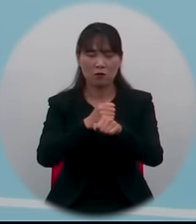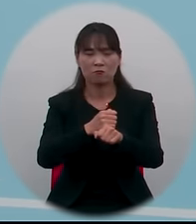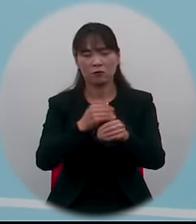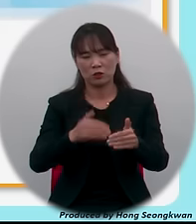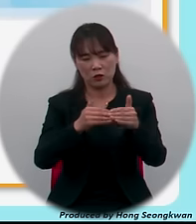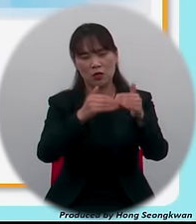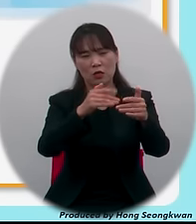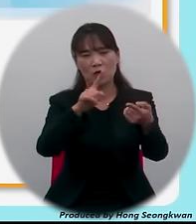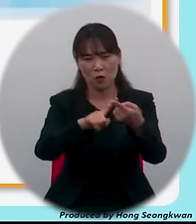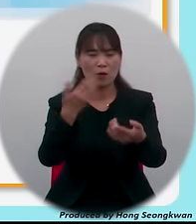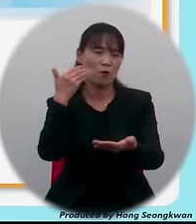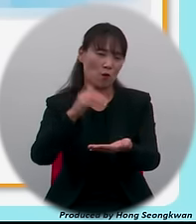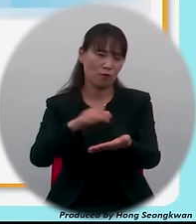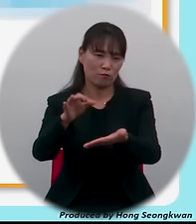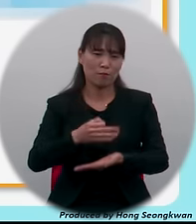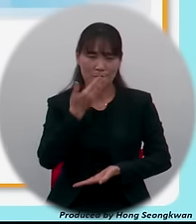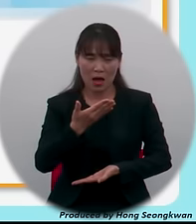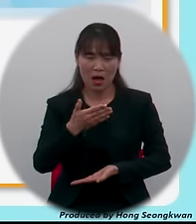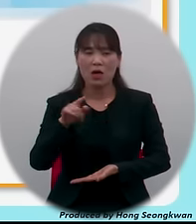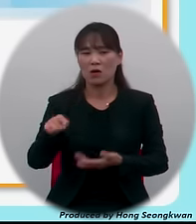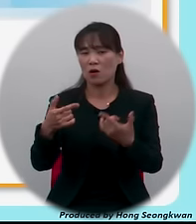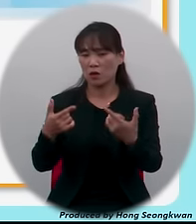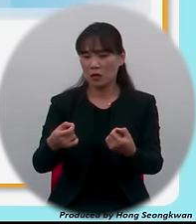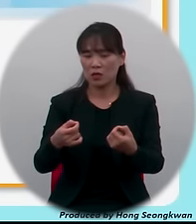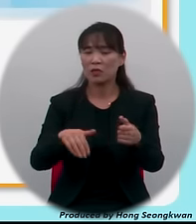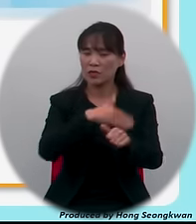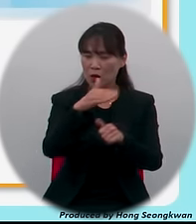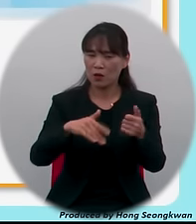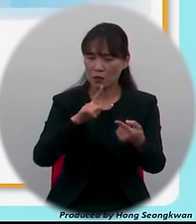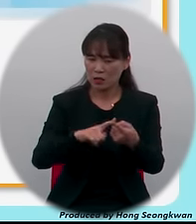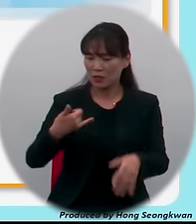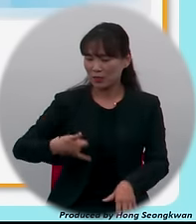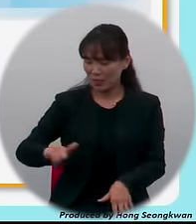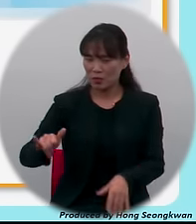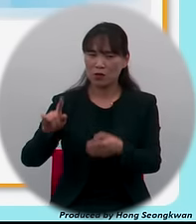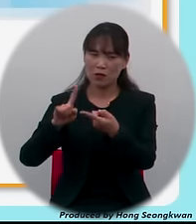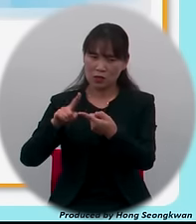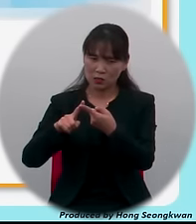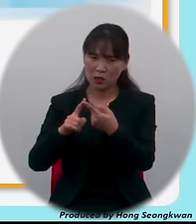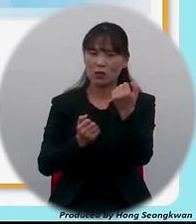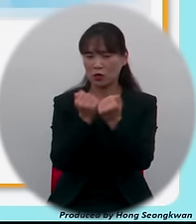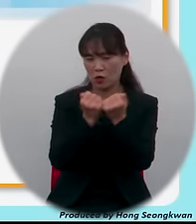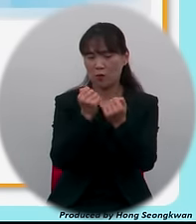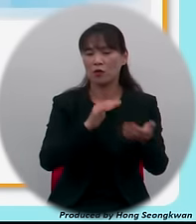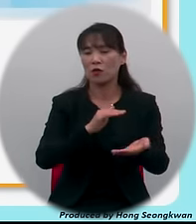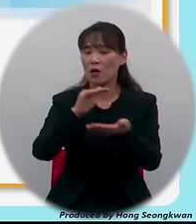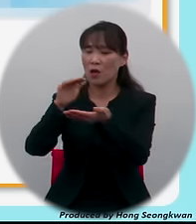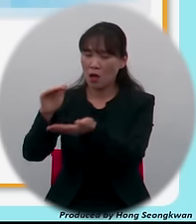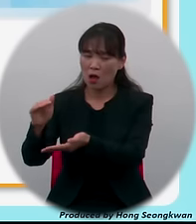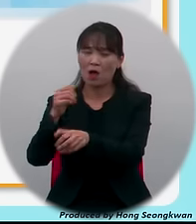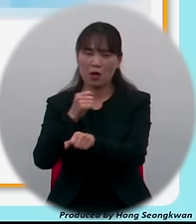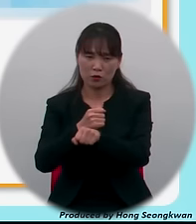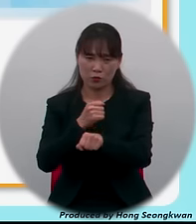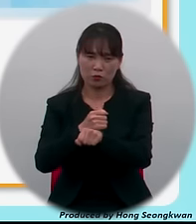되면 높은 확률로 환불을 받으실 수 있을 겁니다이 과정을 통해서 네가 그렇게 충동적으로 했었던 배팅 행위가